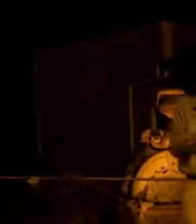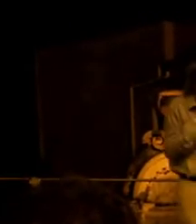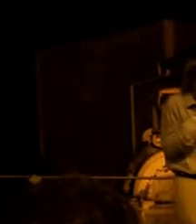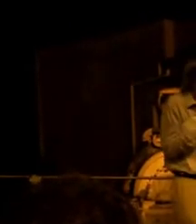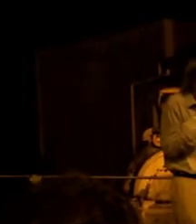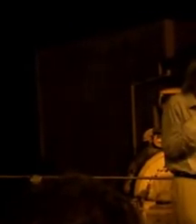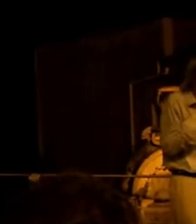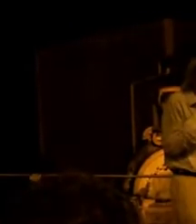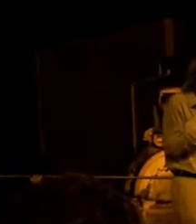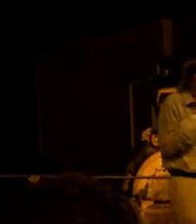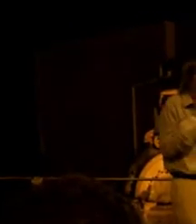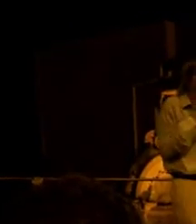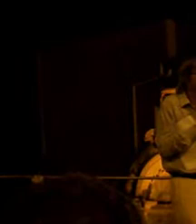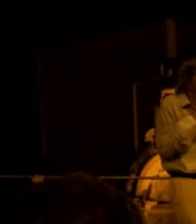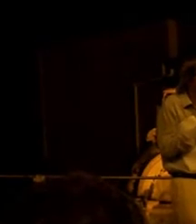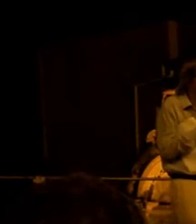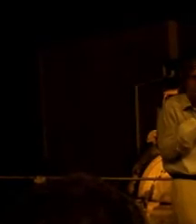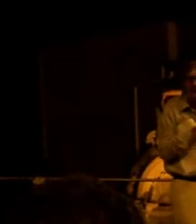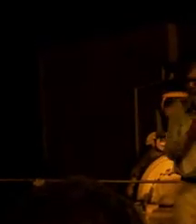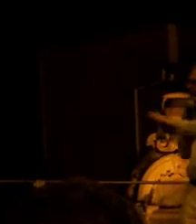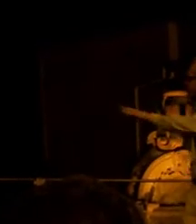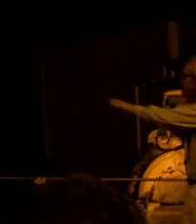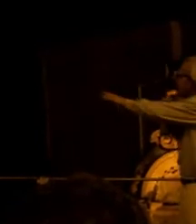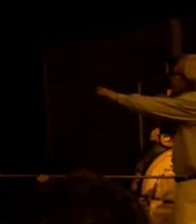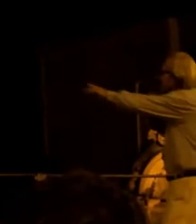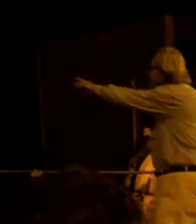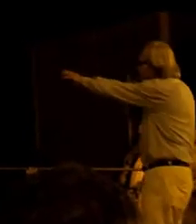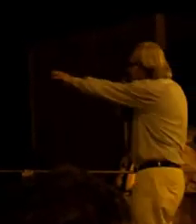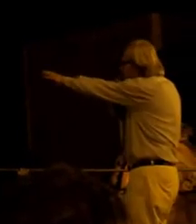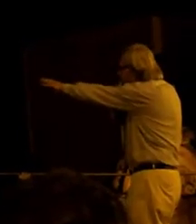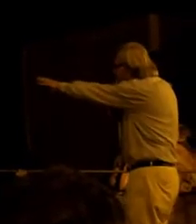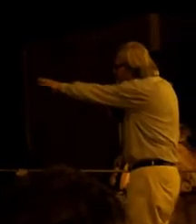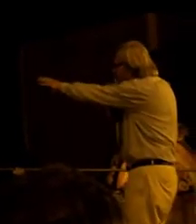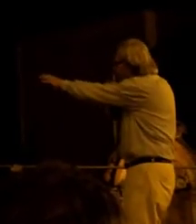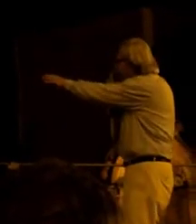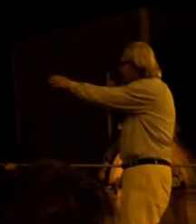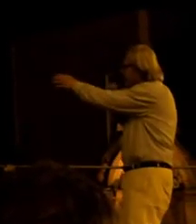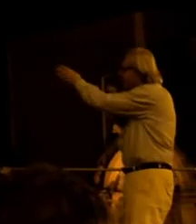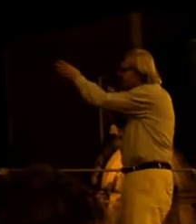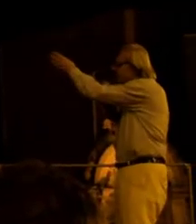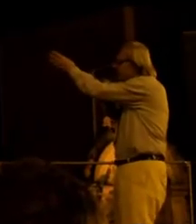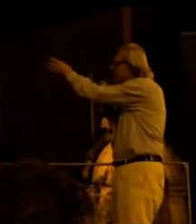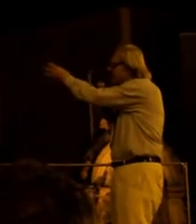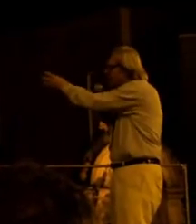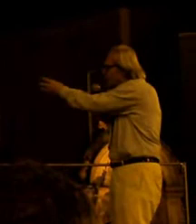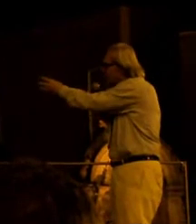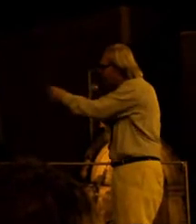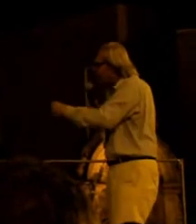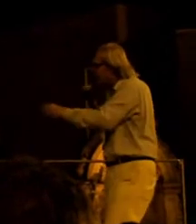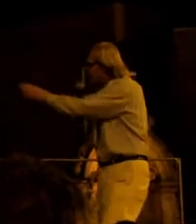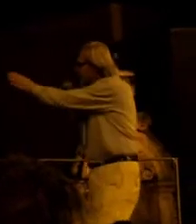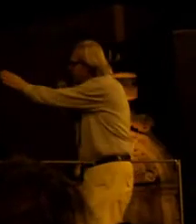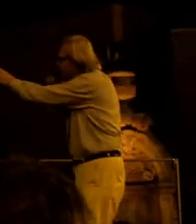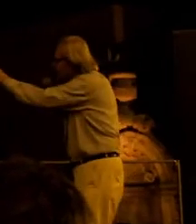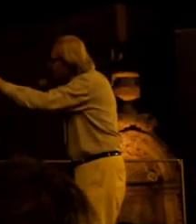Sembra un altro pittore, un altro mondo, buio, notte, il Cristo è diventato più vecchio, la faccia è divisa tra luce e